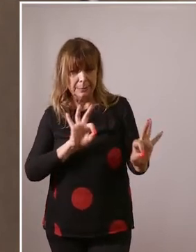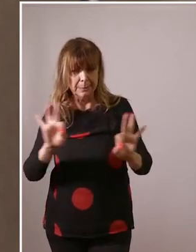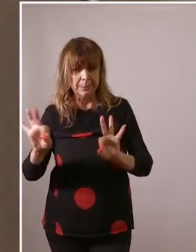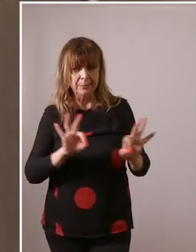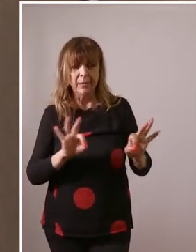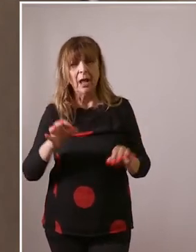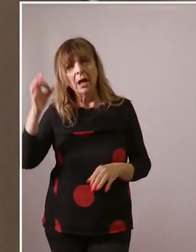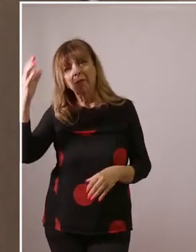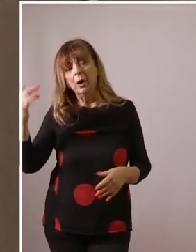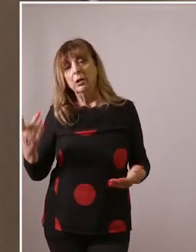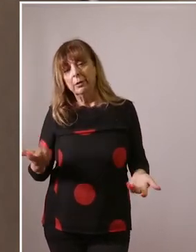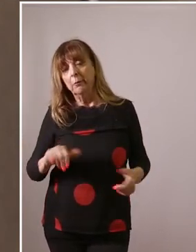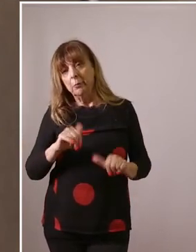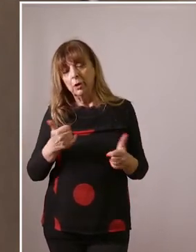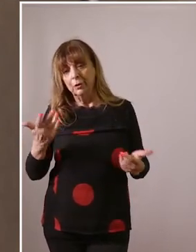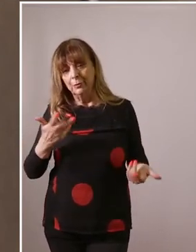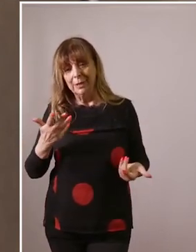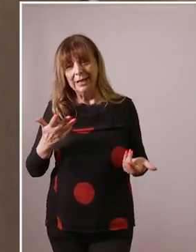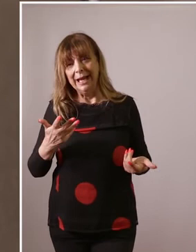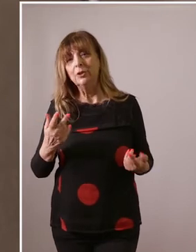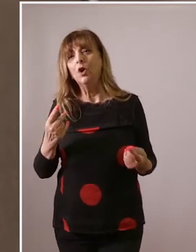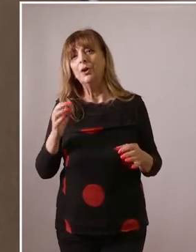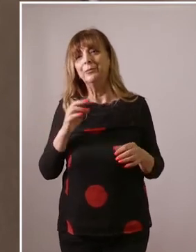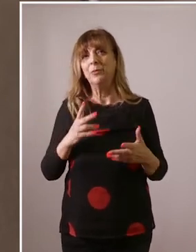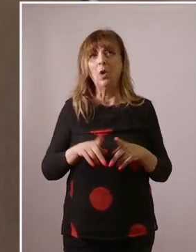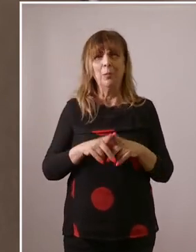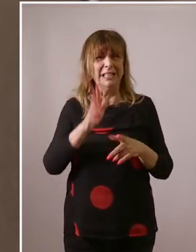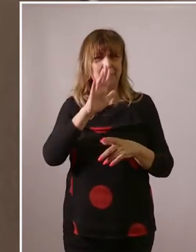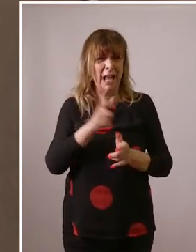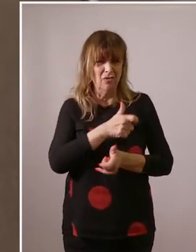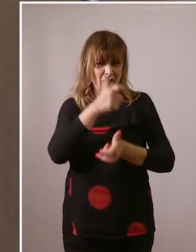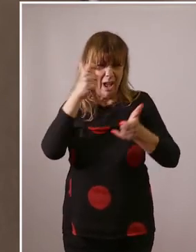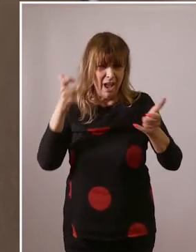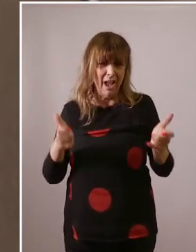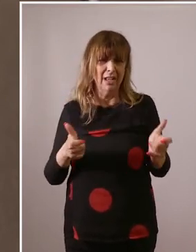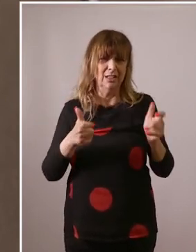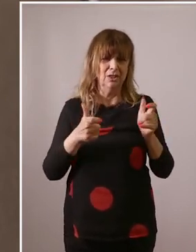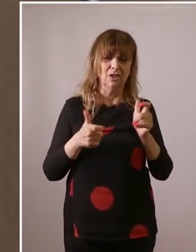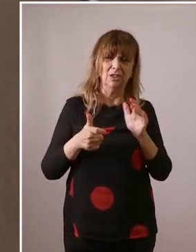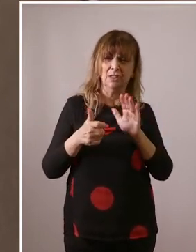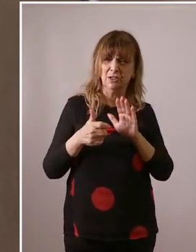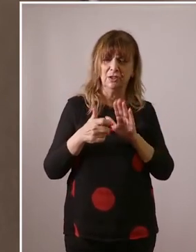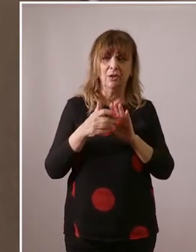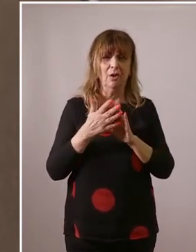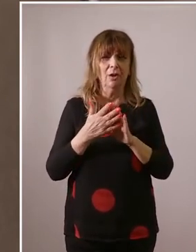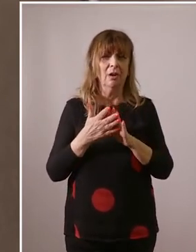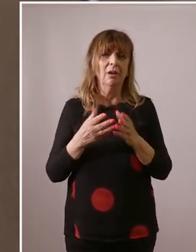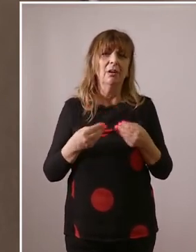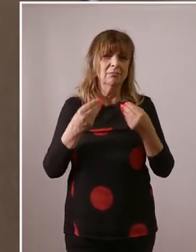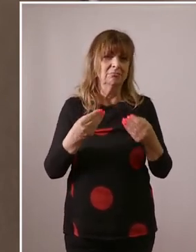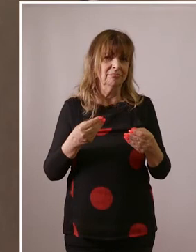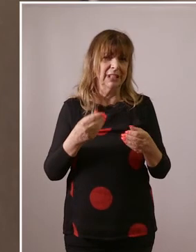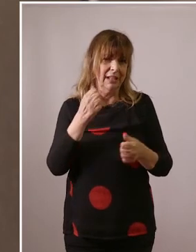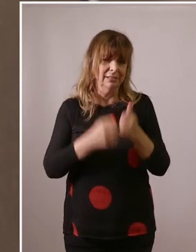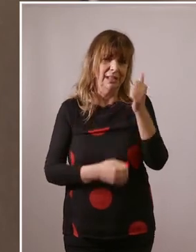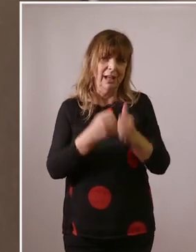appunto discutibile discutibile nel senso che un eccesso un'ipertrofia di normazione talora nuoce alla capacità